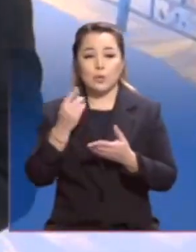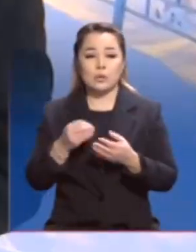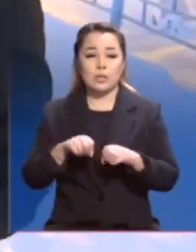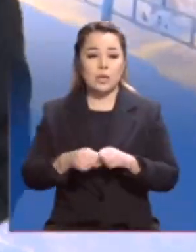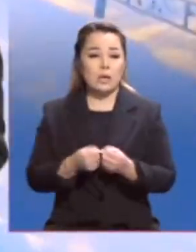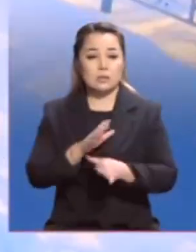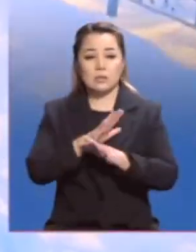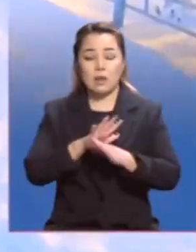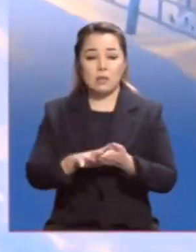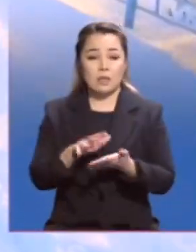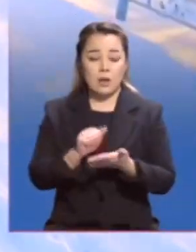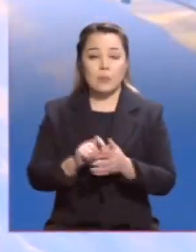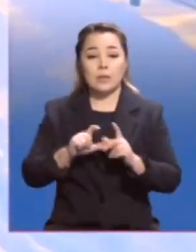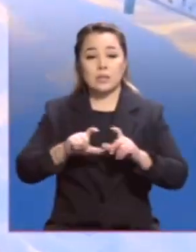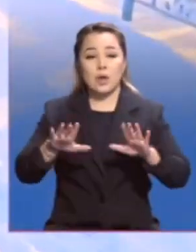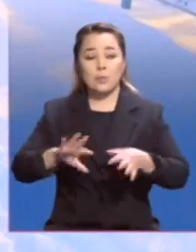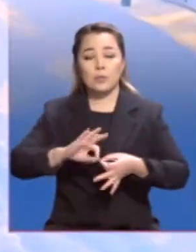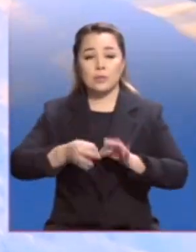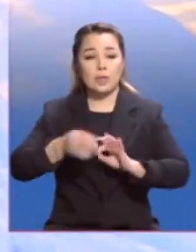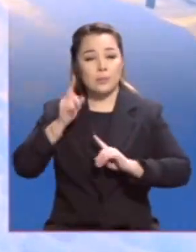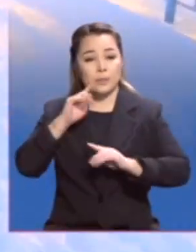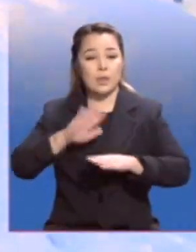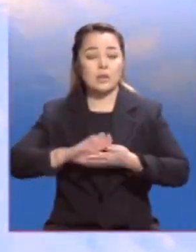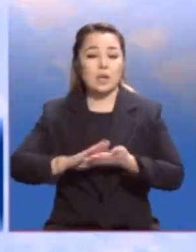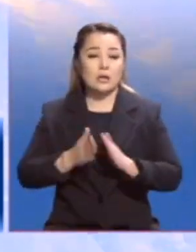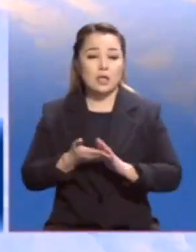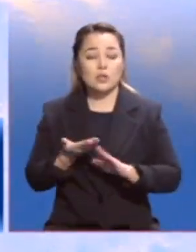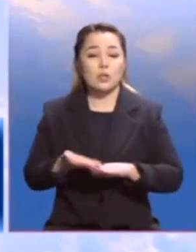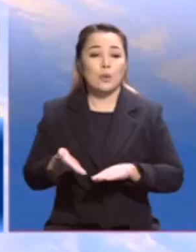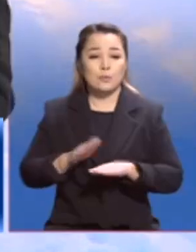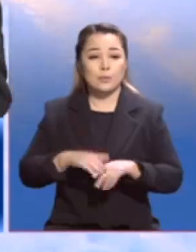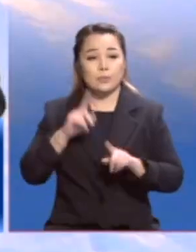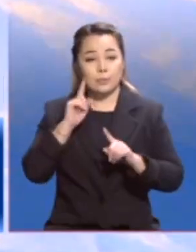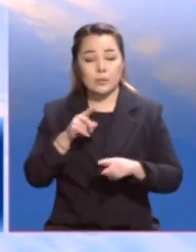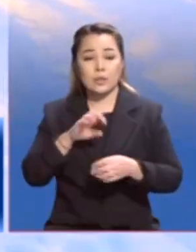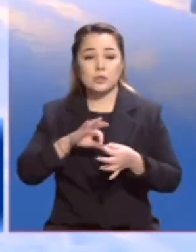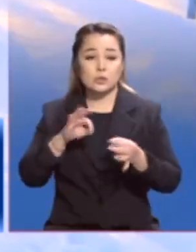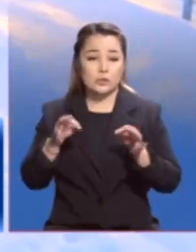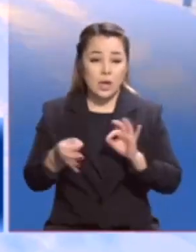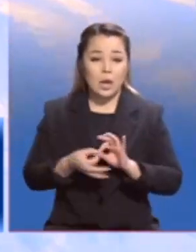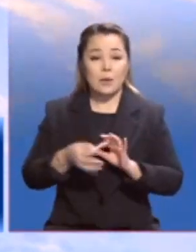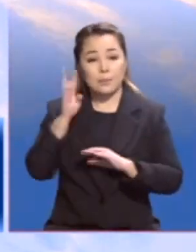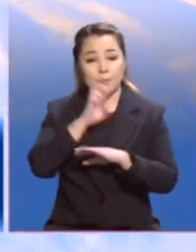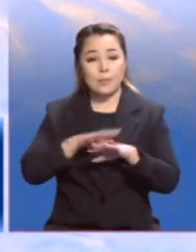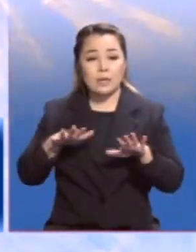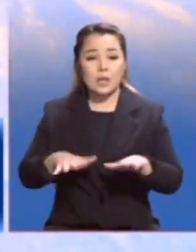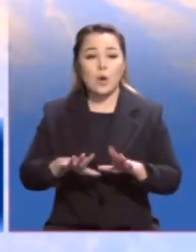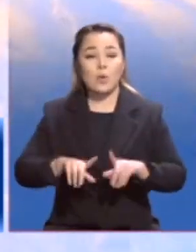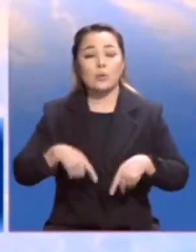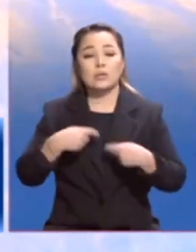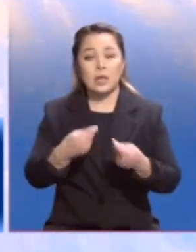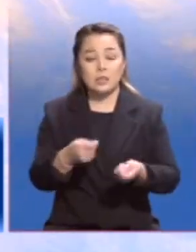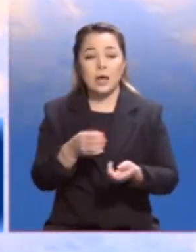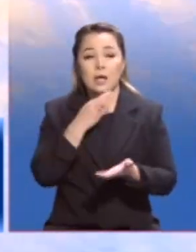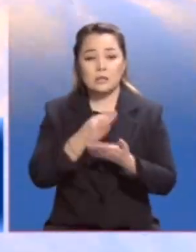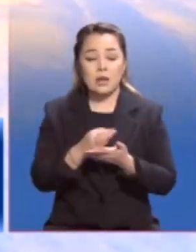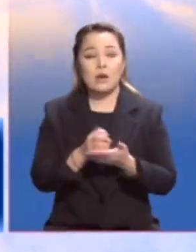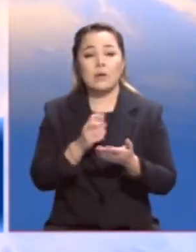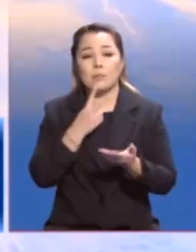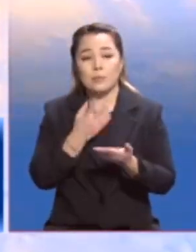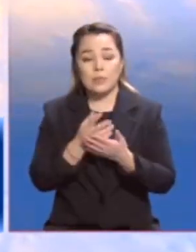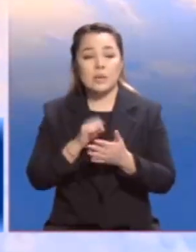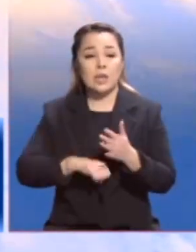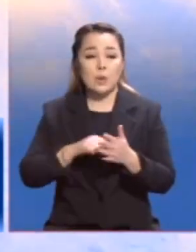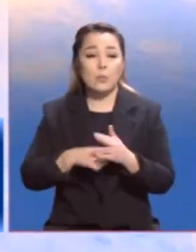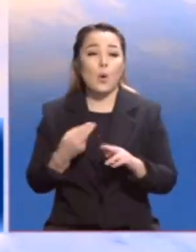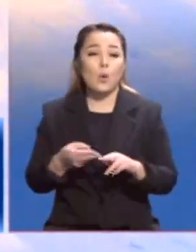Стратегиялық нысанның күйі бұған дейін де мүшкіл болатын. Жылуға жауапты монополистің орталықты мемлекет меншігіне өткізем деп ат тонын ала қашқан